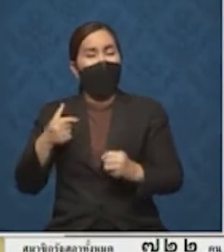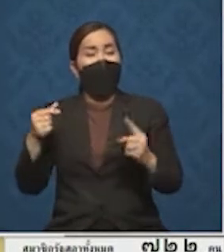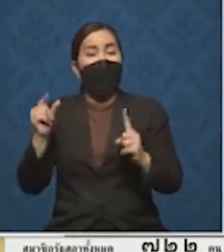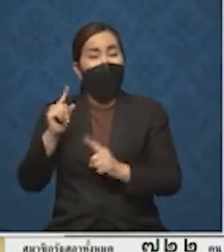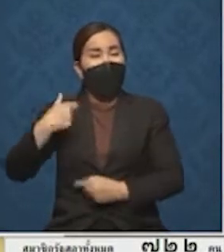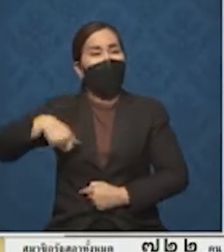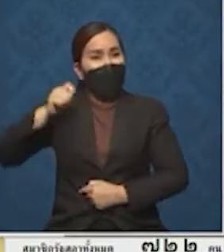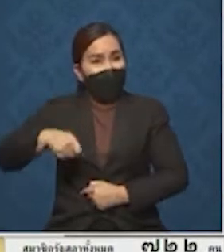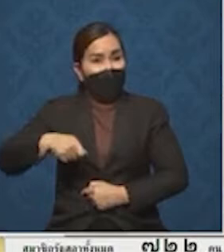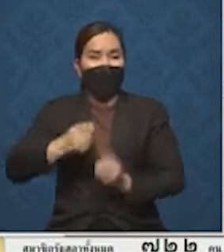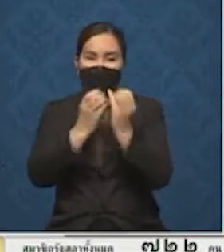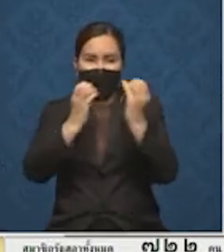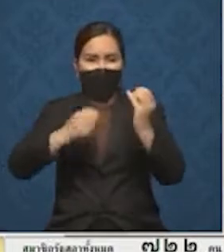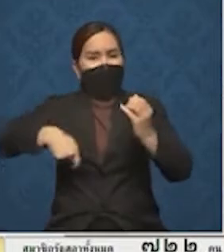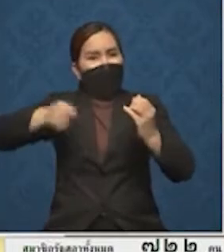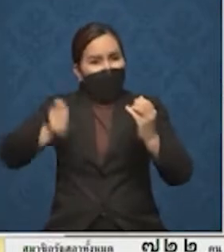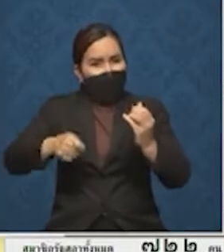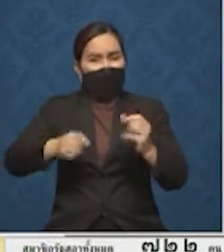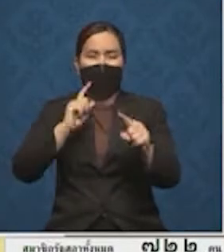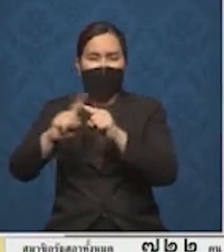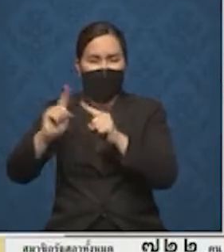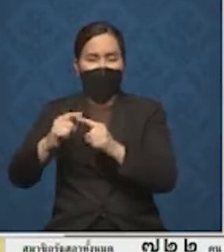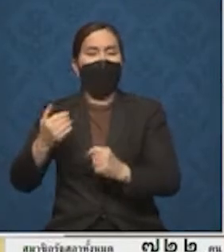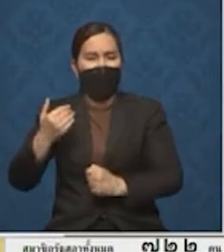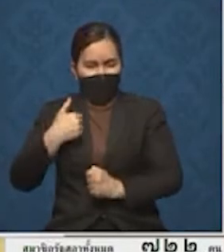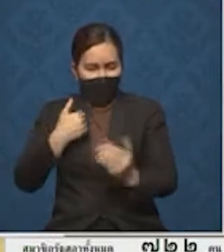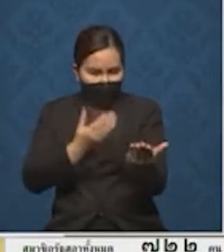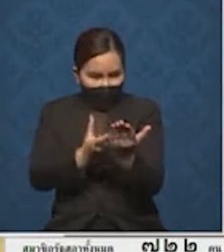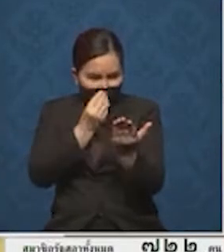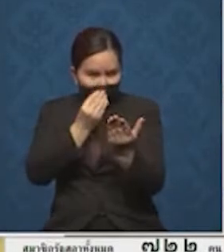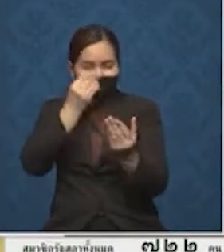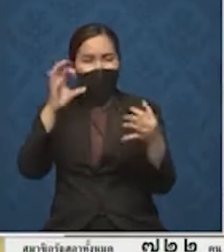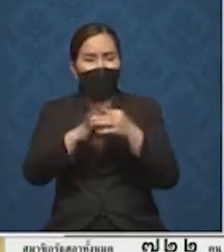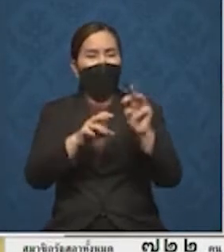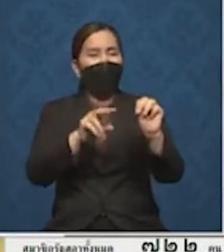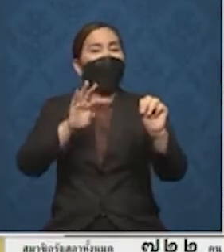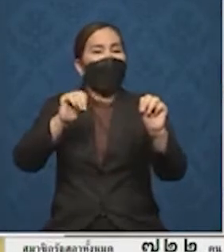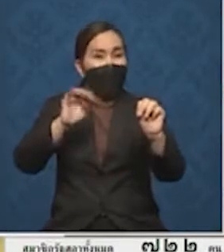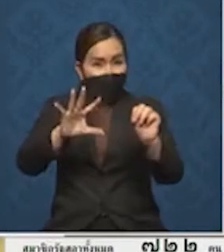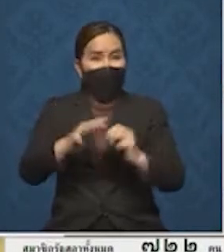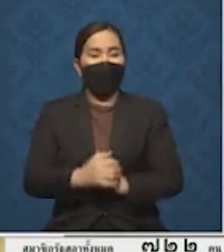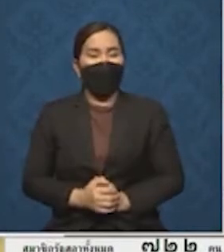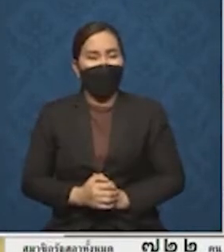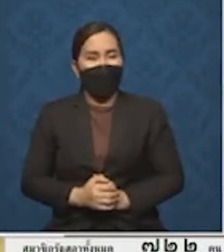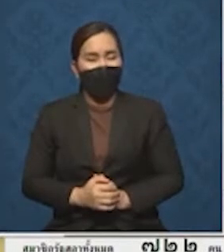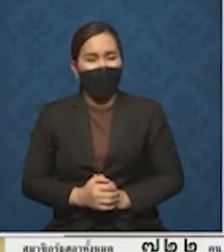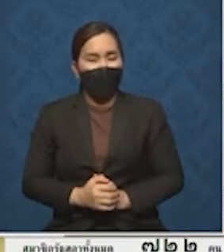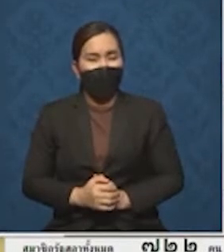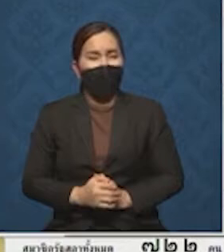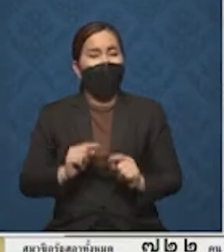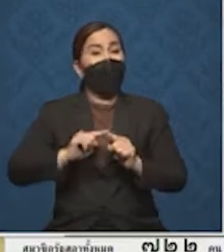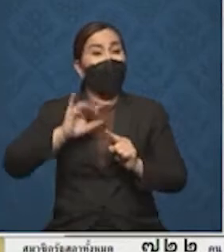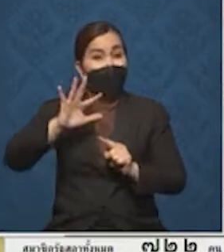ของสารละธมนูนที่วนิจฉัยเกี่วกับมาตา 45 ไว้นั่นคือคำวจฉที่ 5